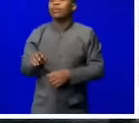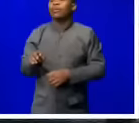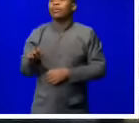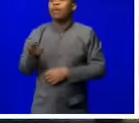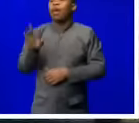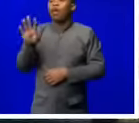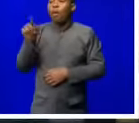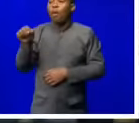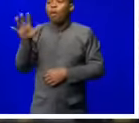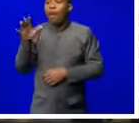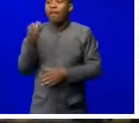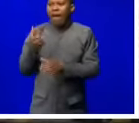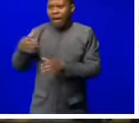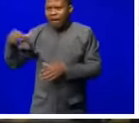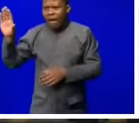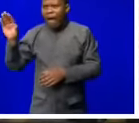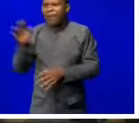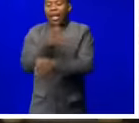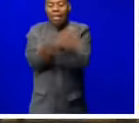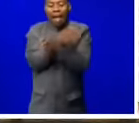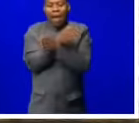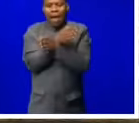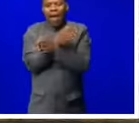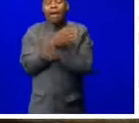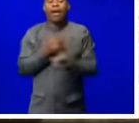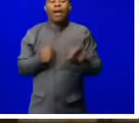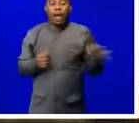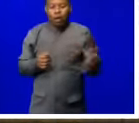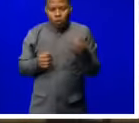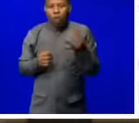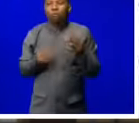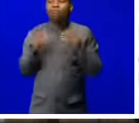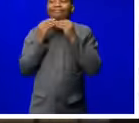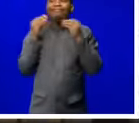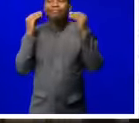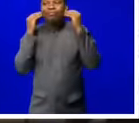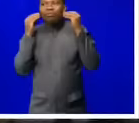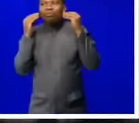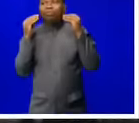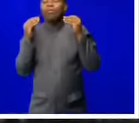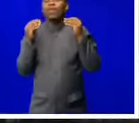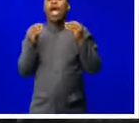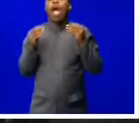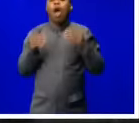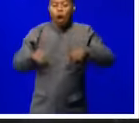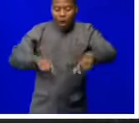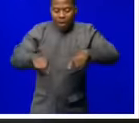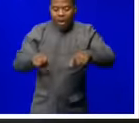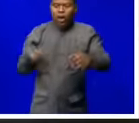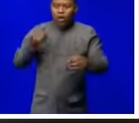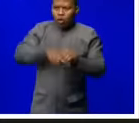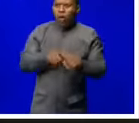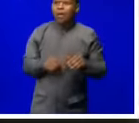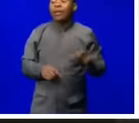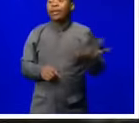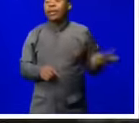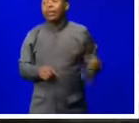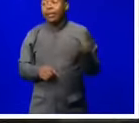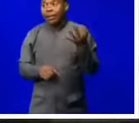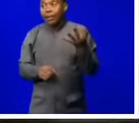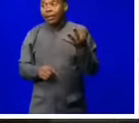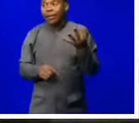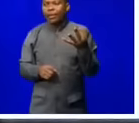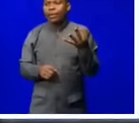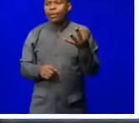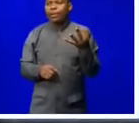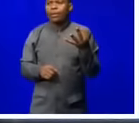lebeka se Zambia saphuma nasiya e Mozambique ku Mozambique Open sabe siyaphuma noma sisiyoba